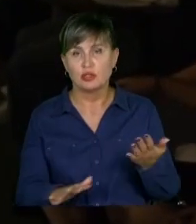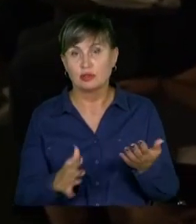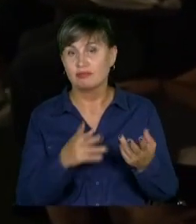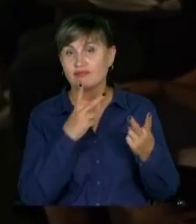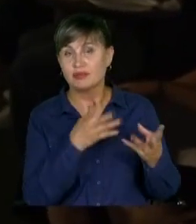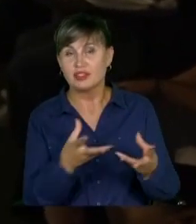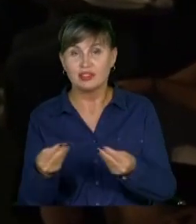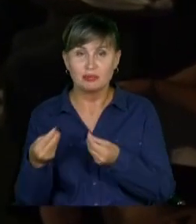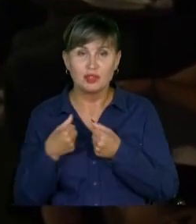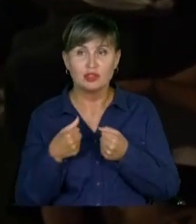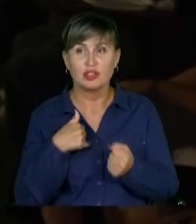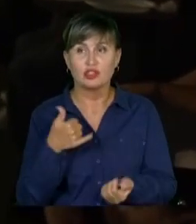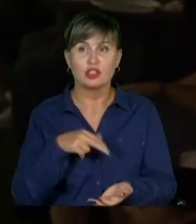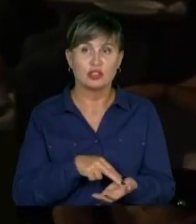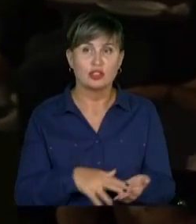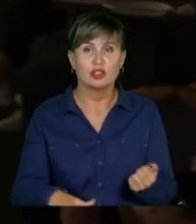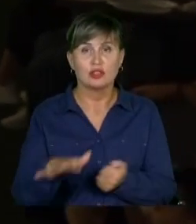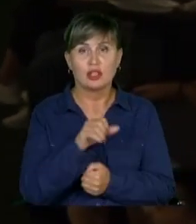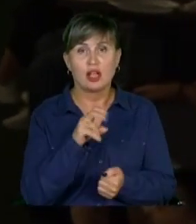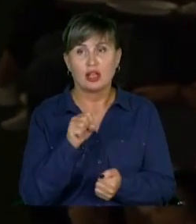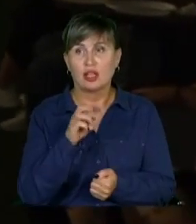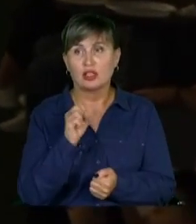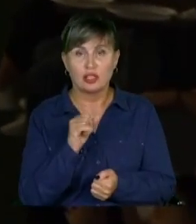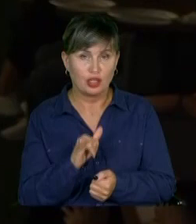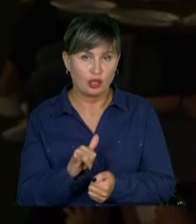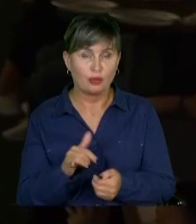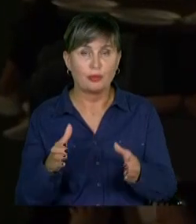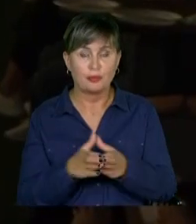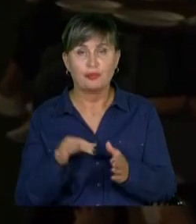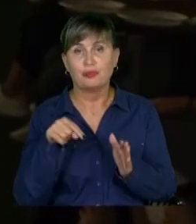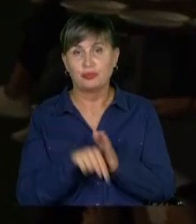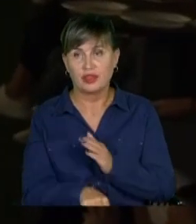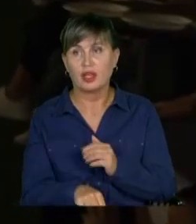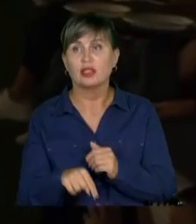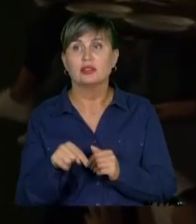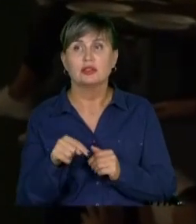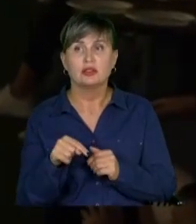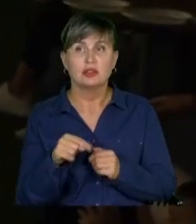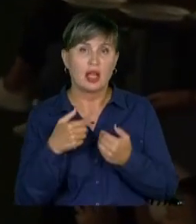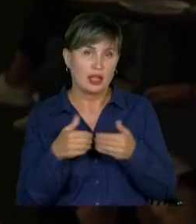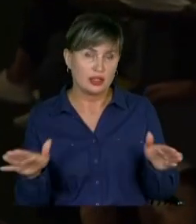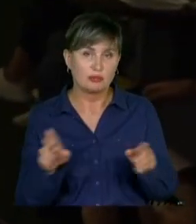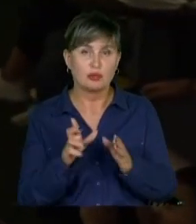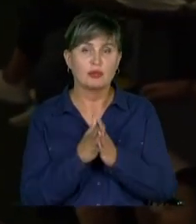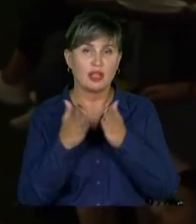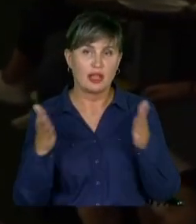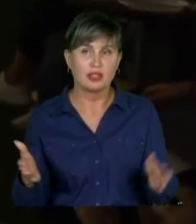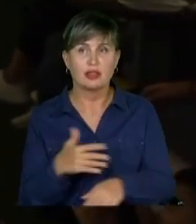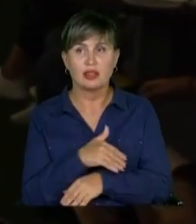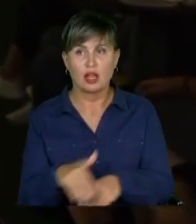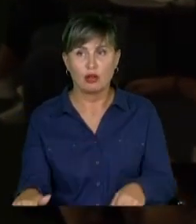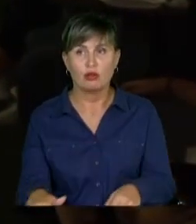горожан. Я сейчас стою на террасе Алатау Креатив Хаб. Именно здесь открылась библиотека под открытым